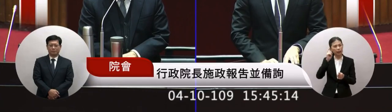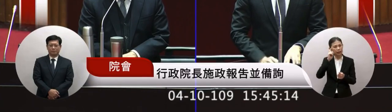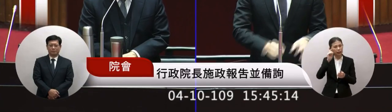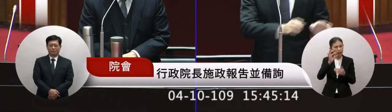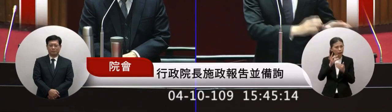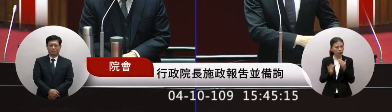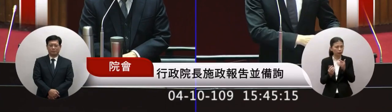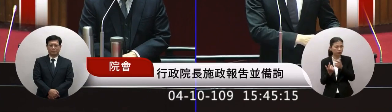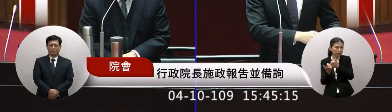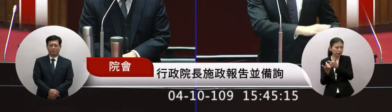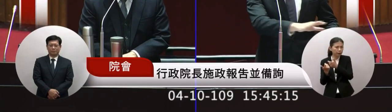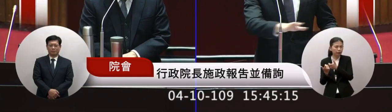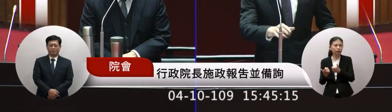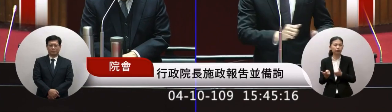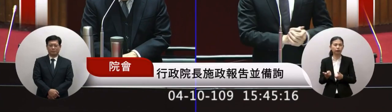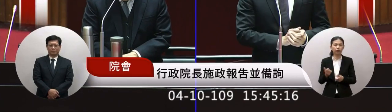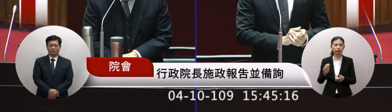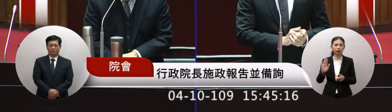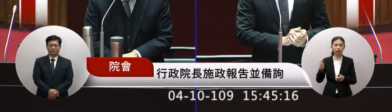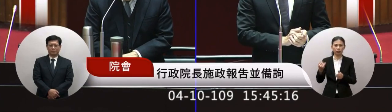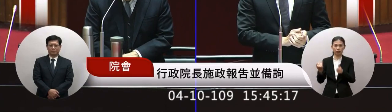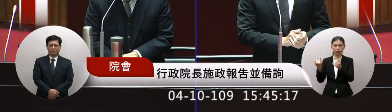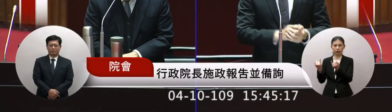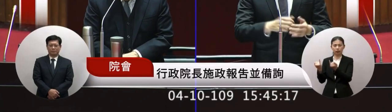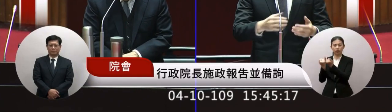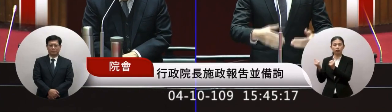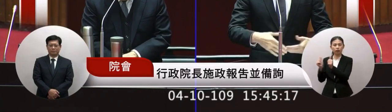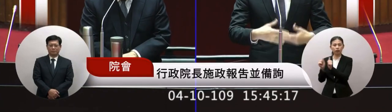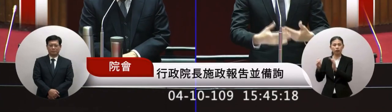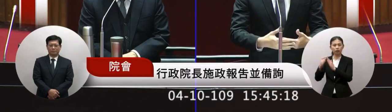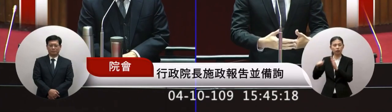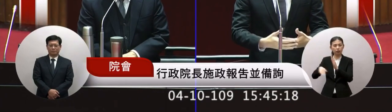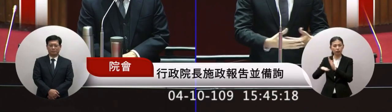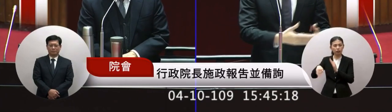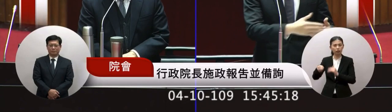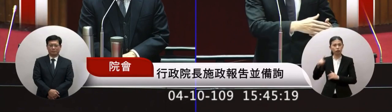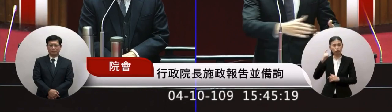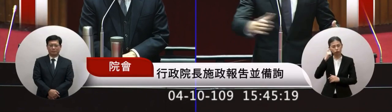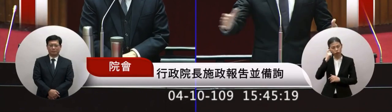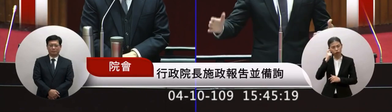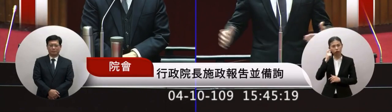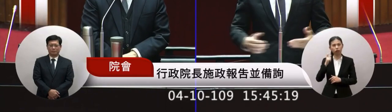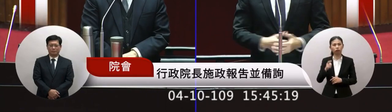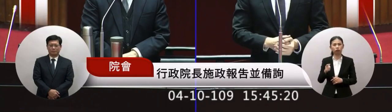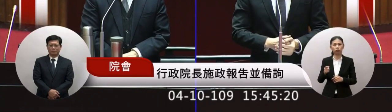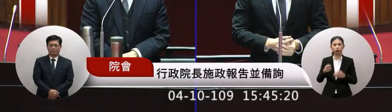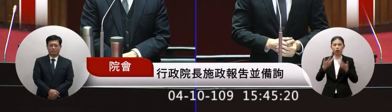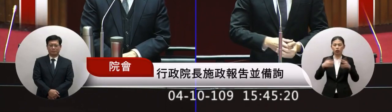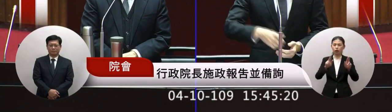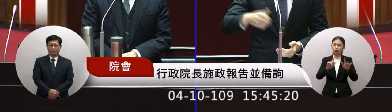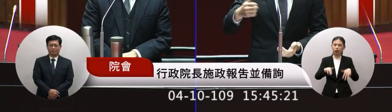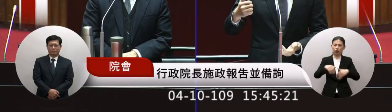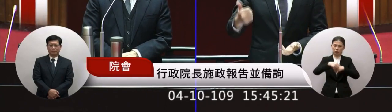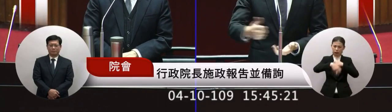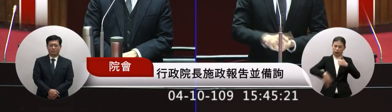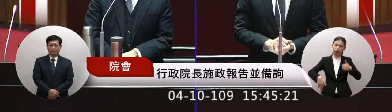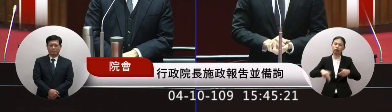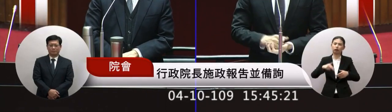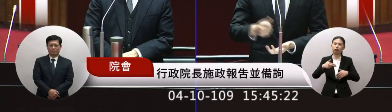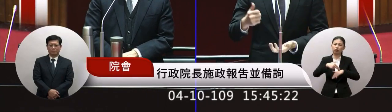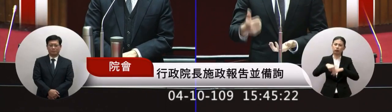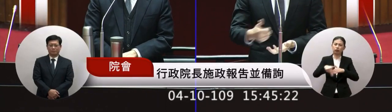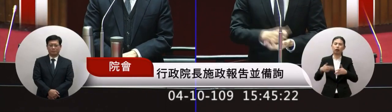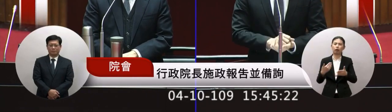吼。但是刷落来，这个同婚的家庭都开始反映讲吼，其实有足侪这个电脑系统的问题，包括这个申